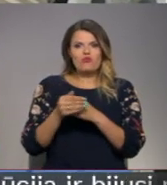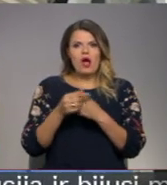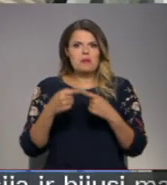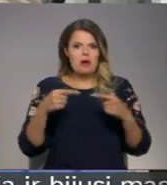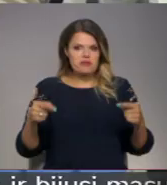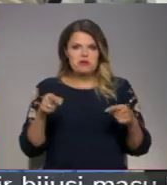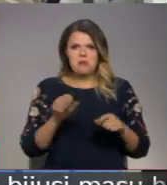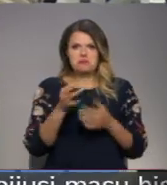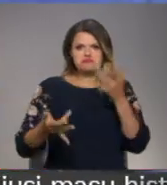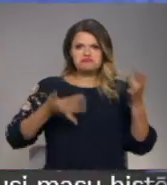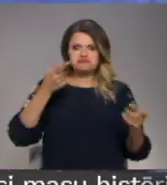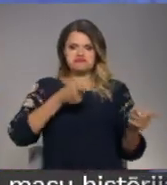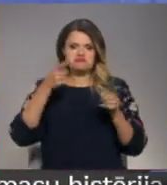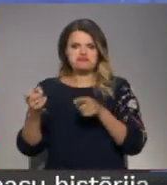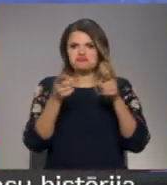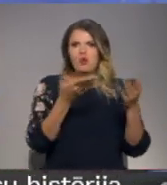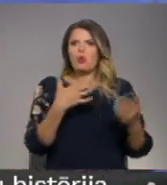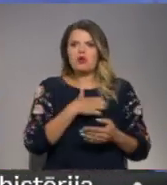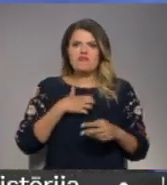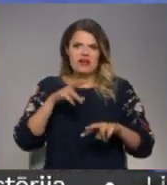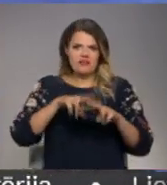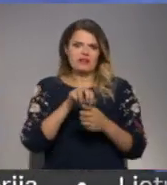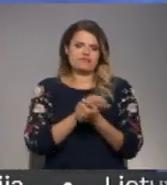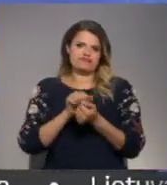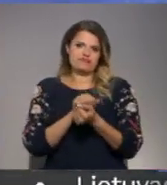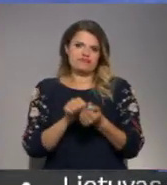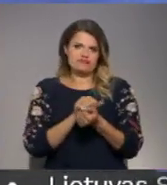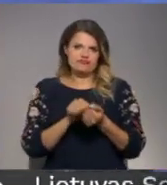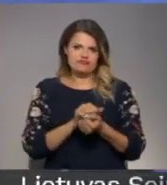materiāliem. Sandra Leitāne, Andris Pāns, Zemgales reģionālā televīzija.